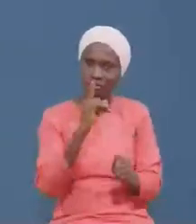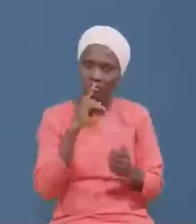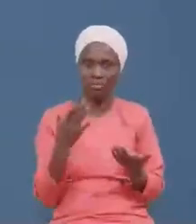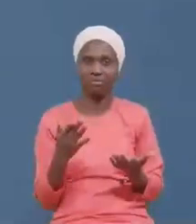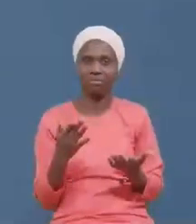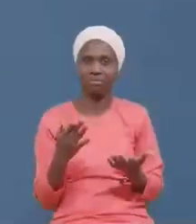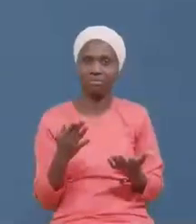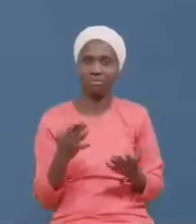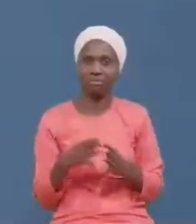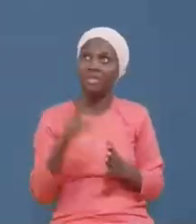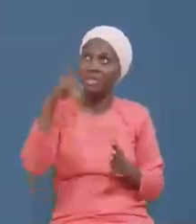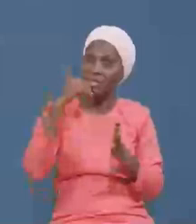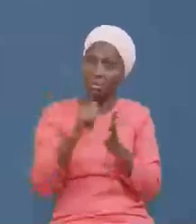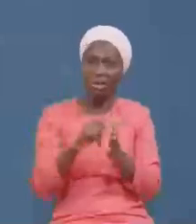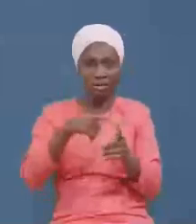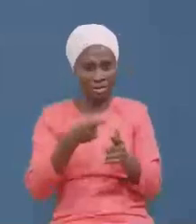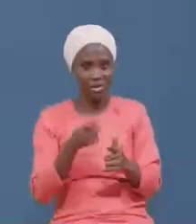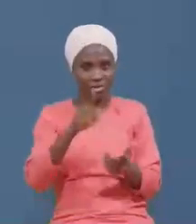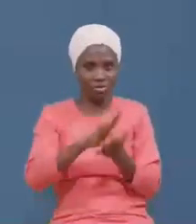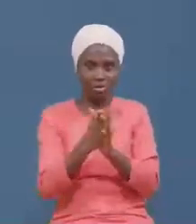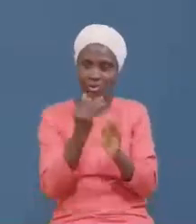Il dit, tu seras sauvé.